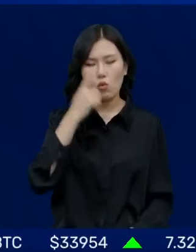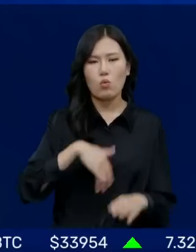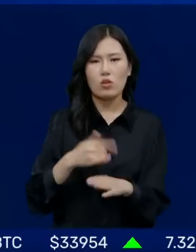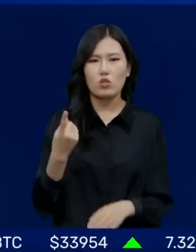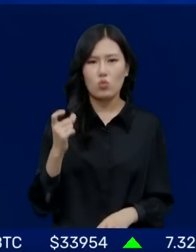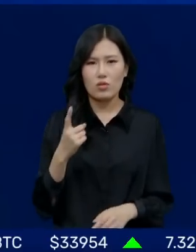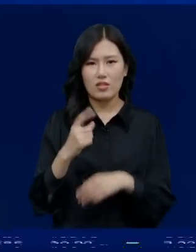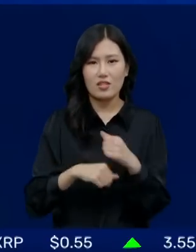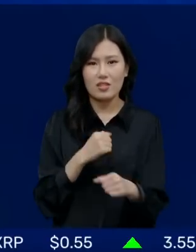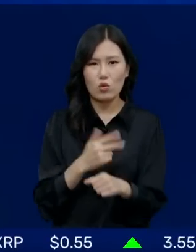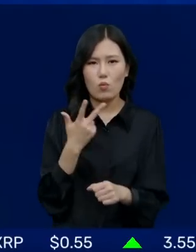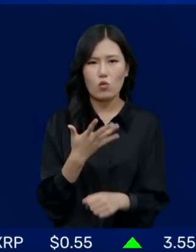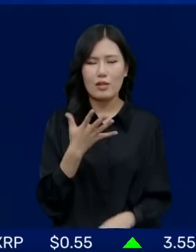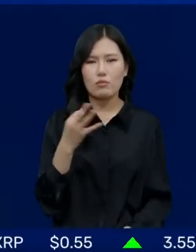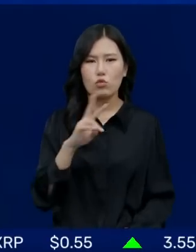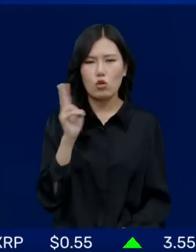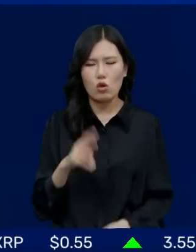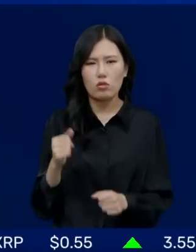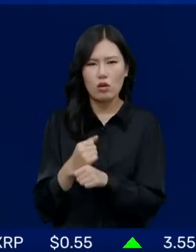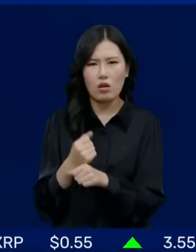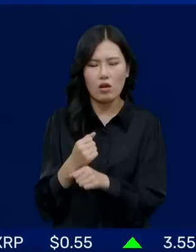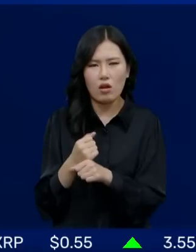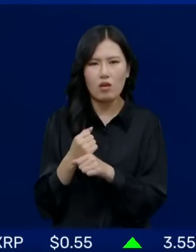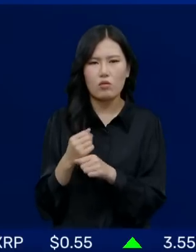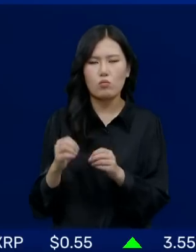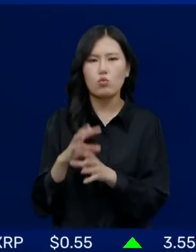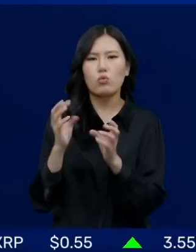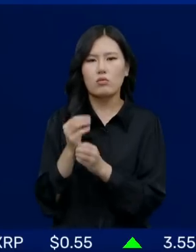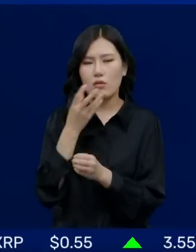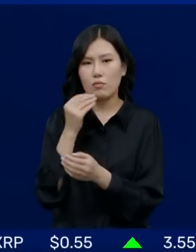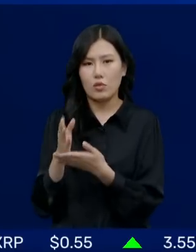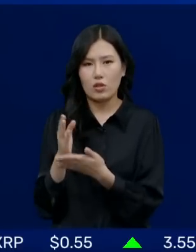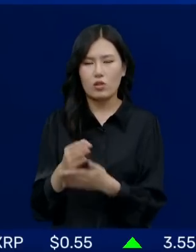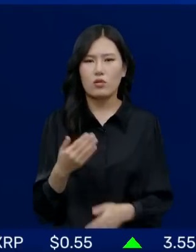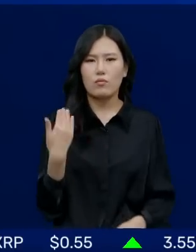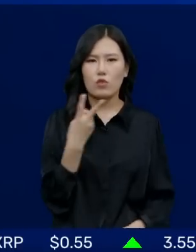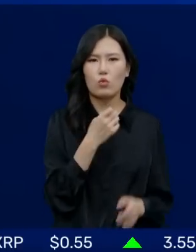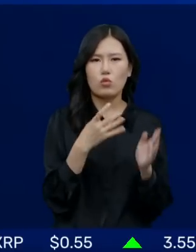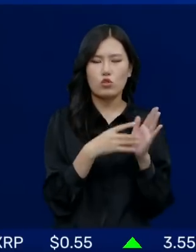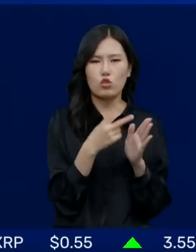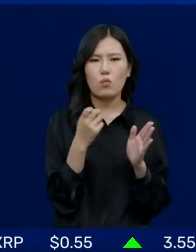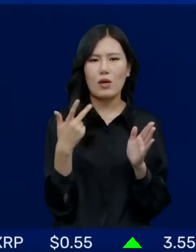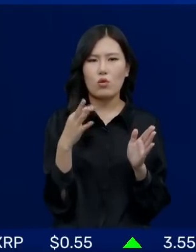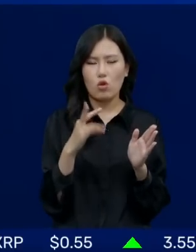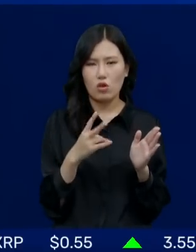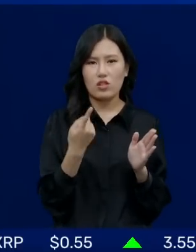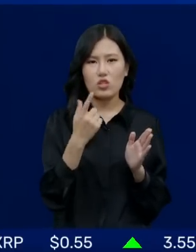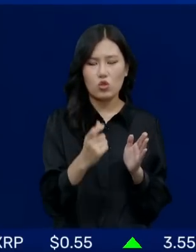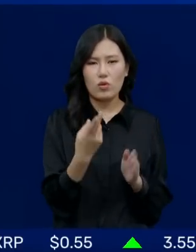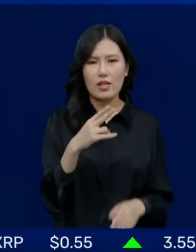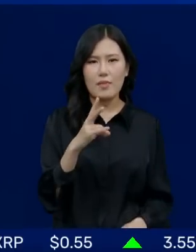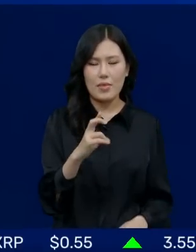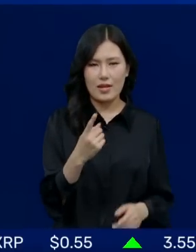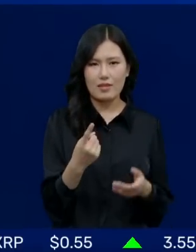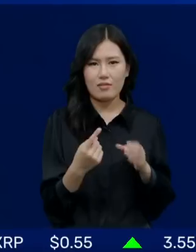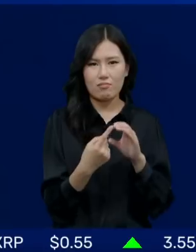нь $3,500. За 2009-2013 оны хооронд одоо манай улсад нэг хүн ногдох дотоодын нийт бүтээгдэхүүний хэмжээ бол